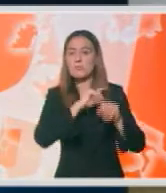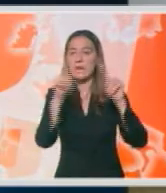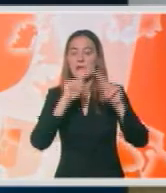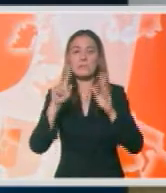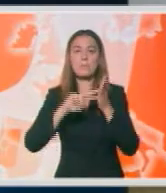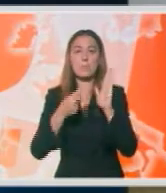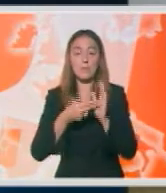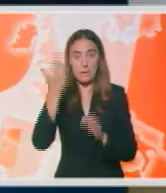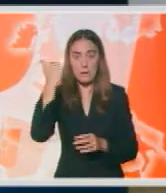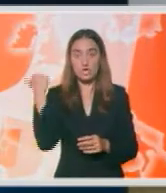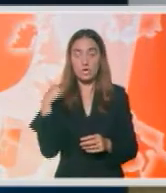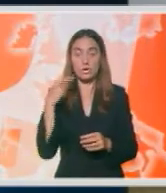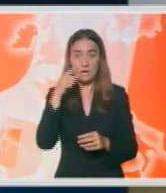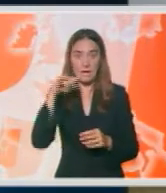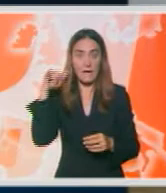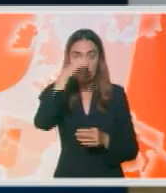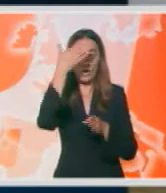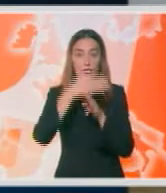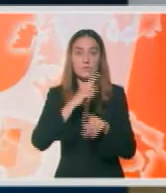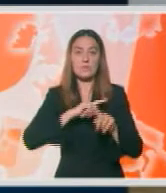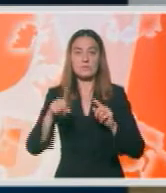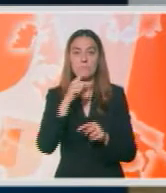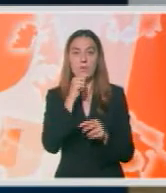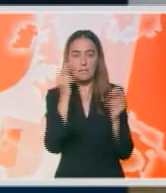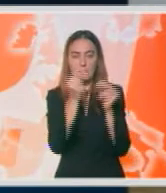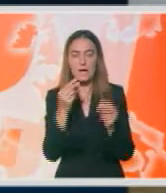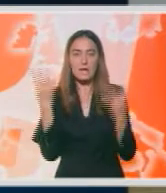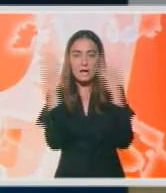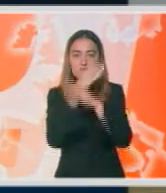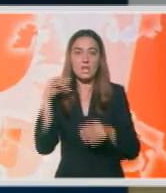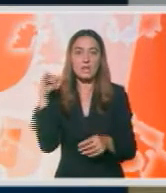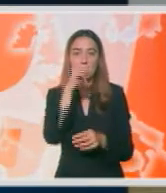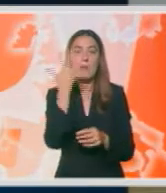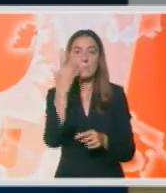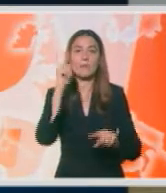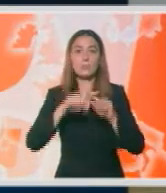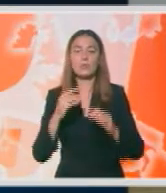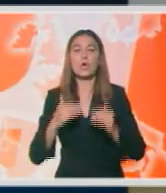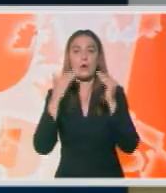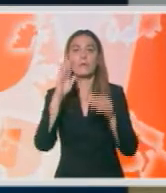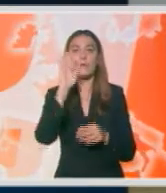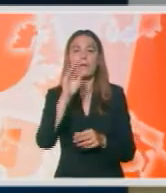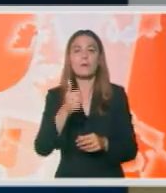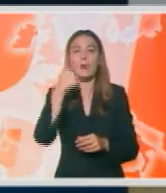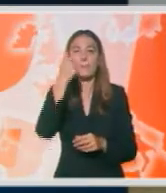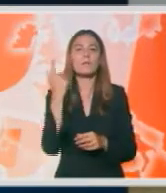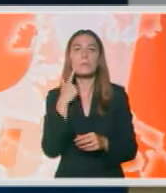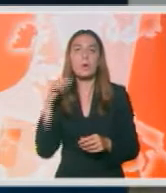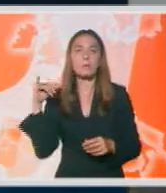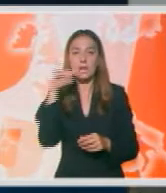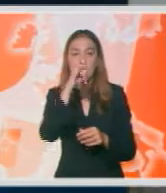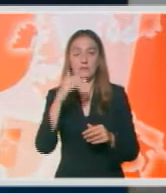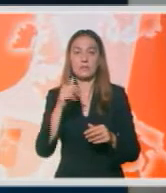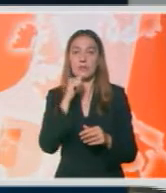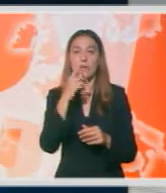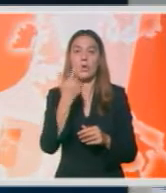problemima. Prošle godine ta aviokompanija zbog strukturalne greške na avionu pet puta odlagala njegov prvi probni let.